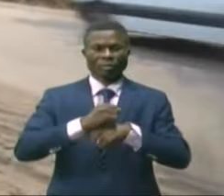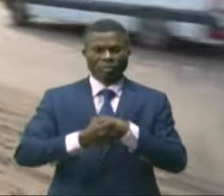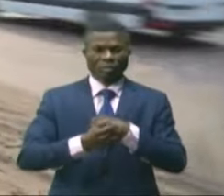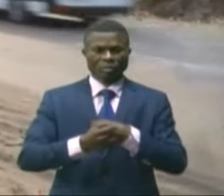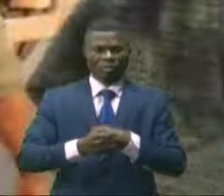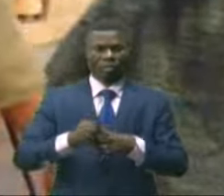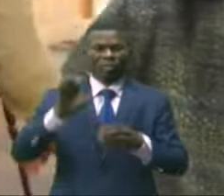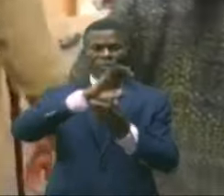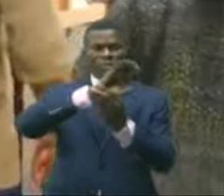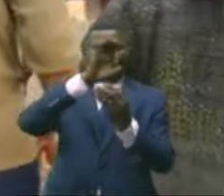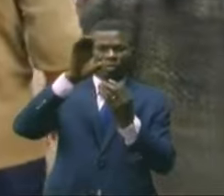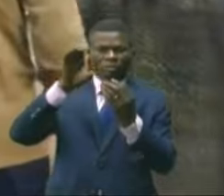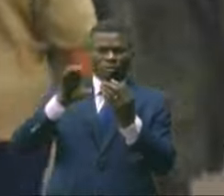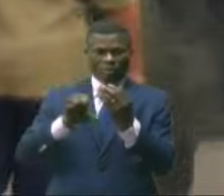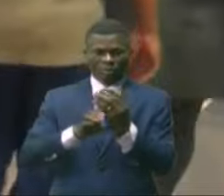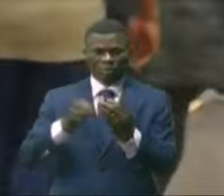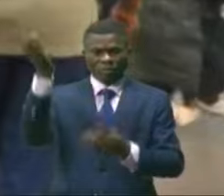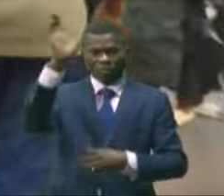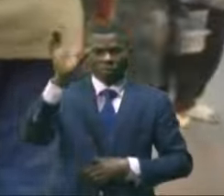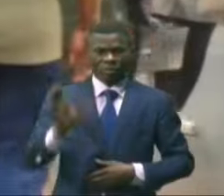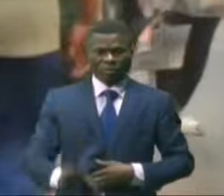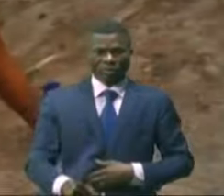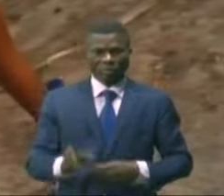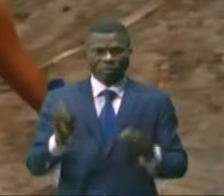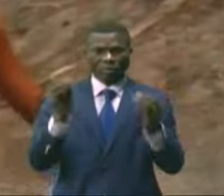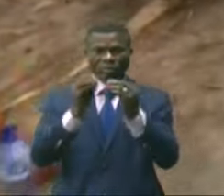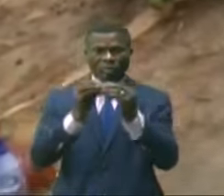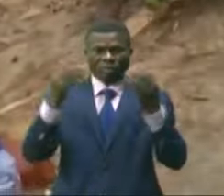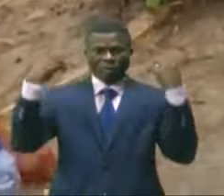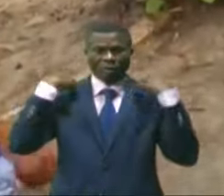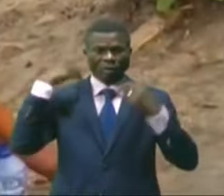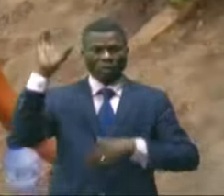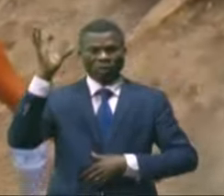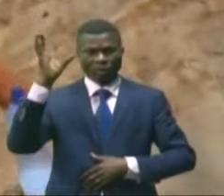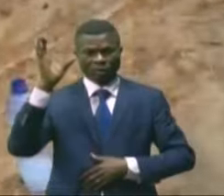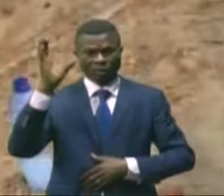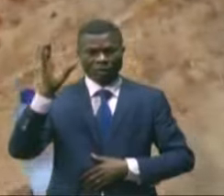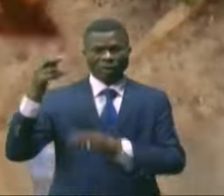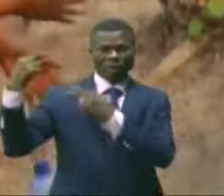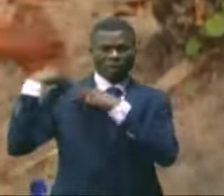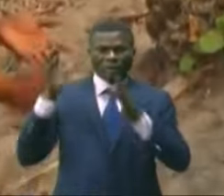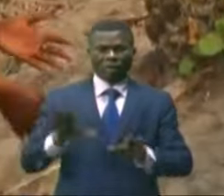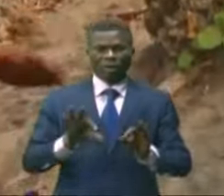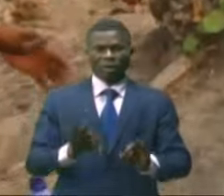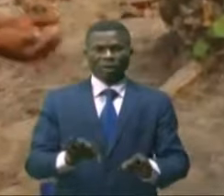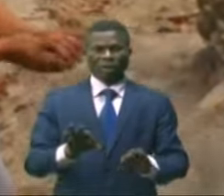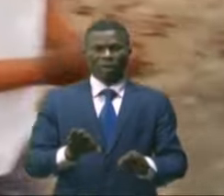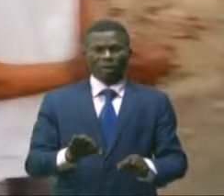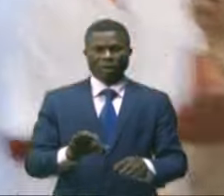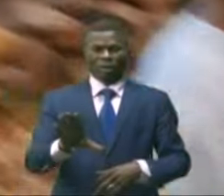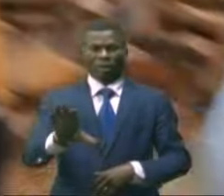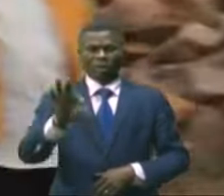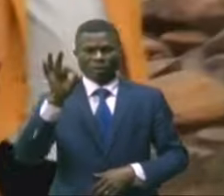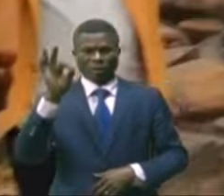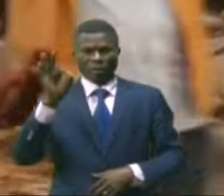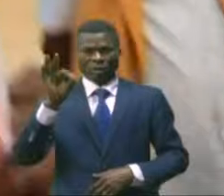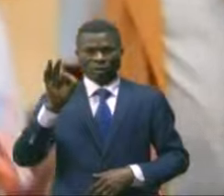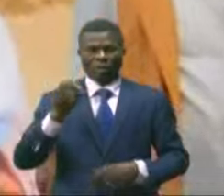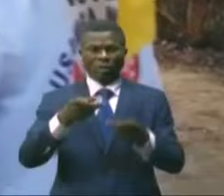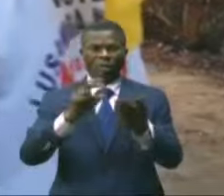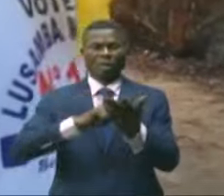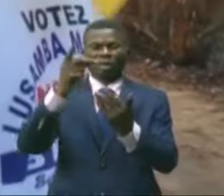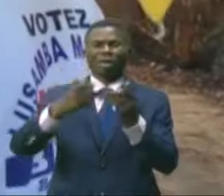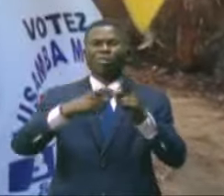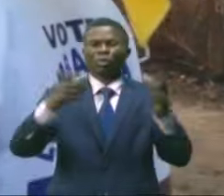continent étaient au Congo central pour une rencontre avec le chef coutumier, propriétaire de terres retenu par le vaste projet